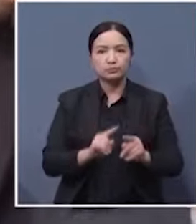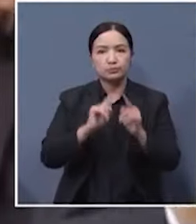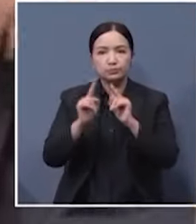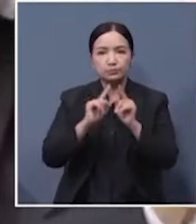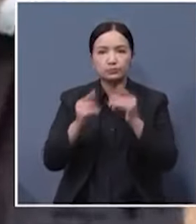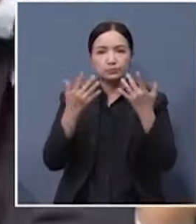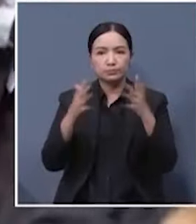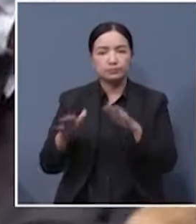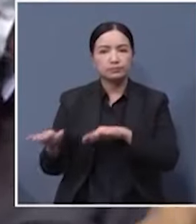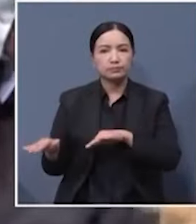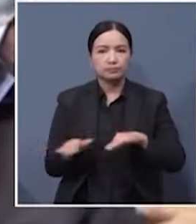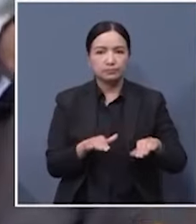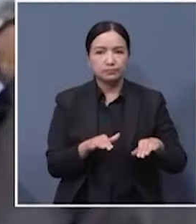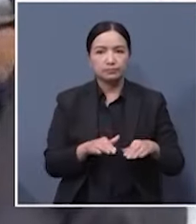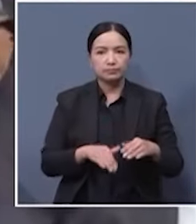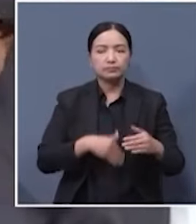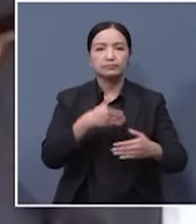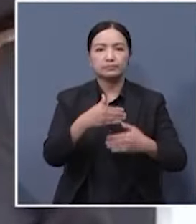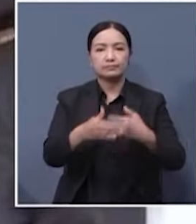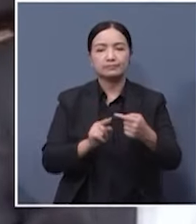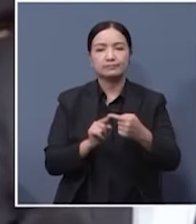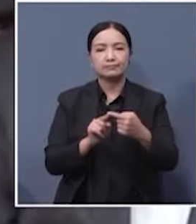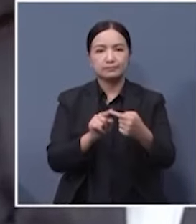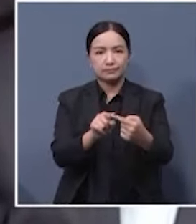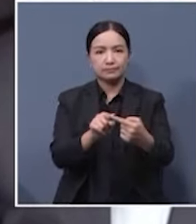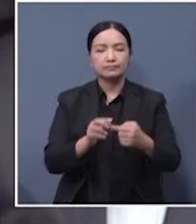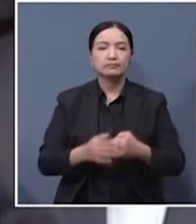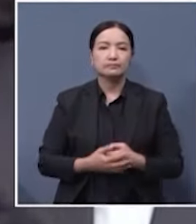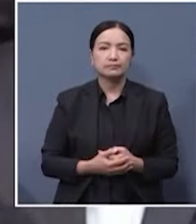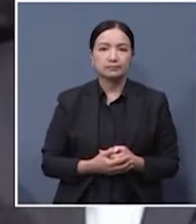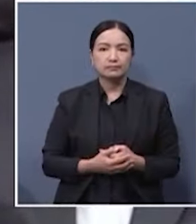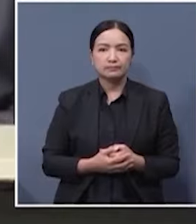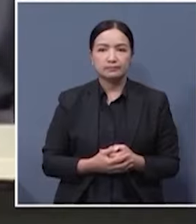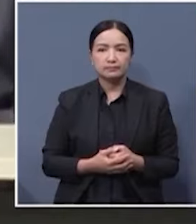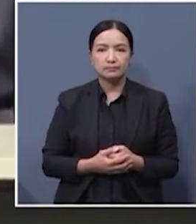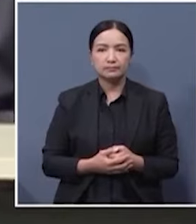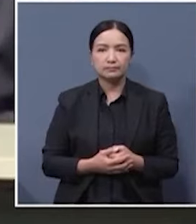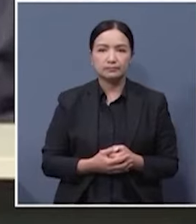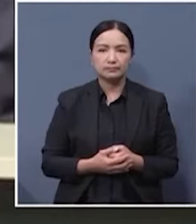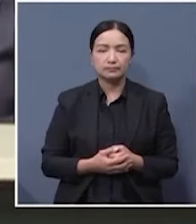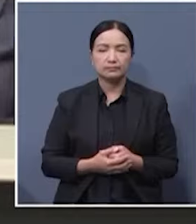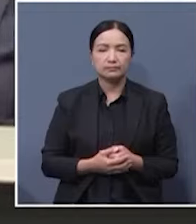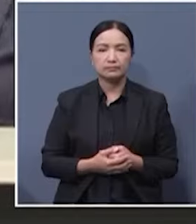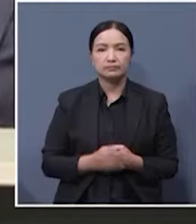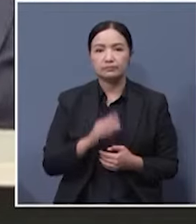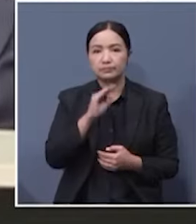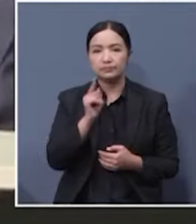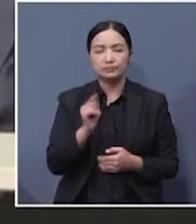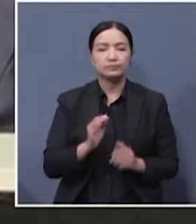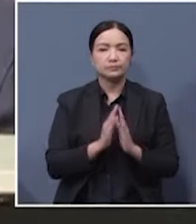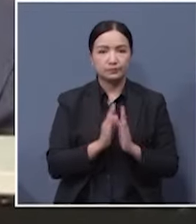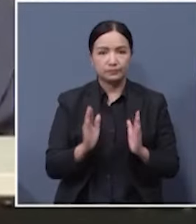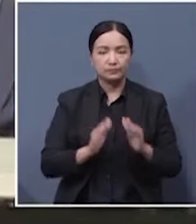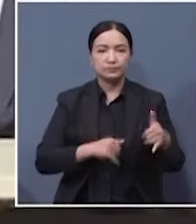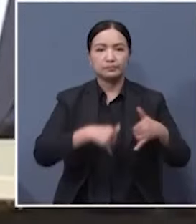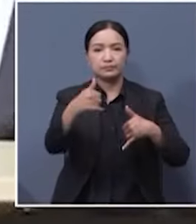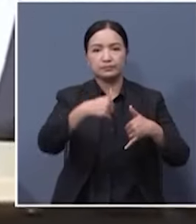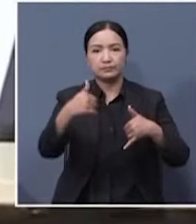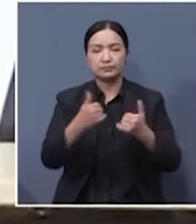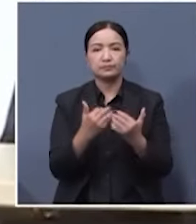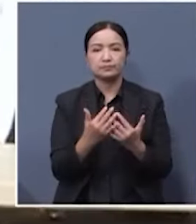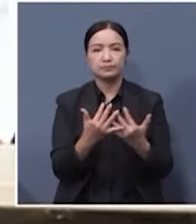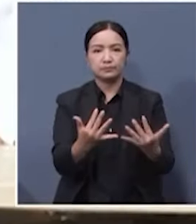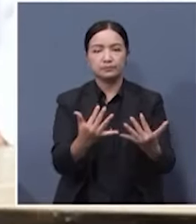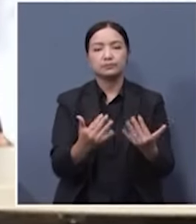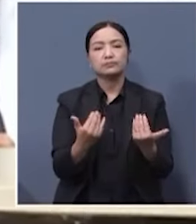ได้คุยแล้วและก็พร้อมที่จะเดินหน้าต่อไปครับ ก็ขอบคุณอย่างมากที่มารวมตัวกันในวันนี้ค่